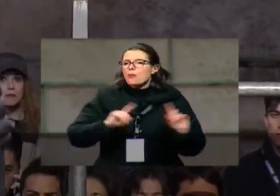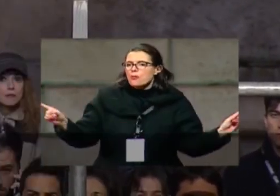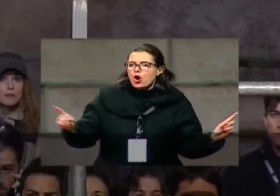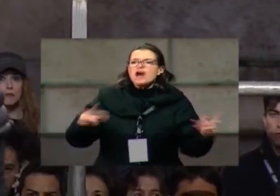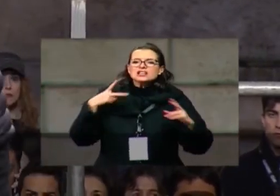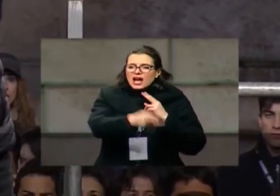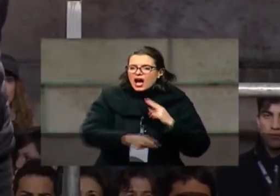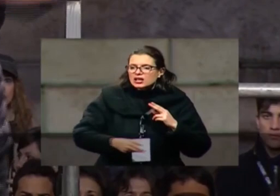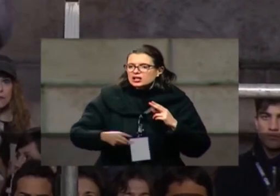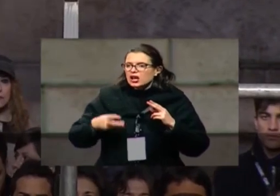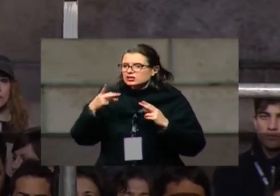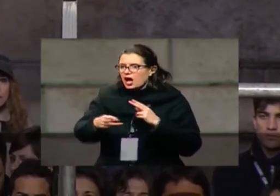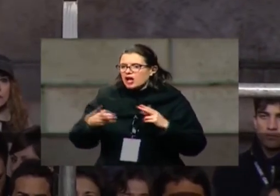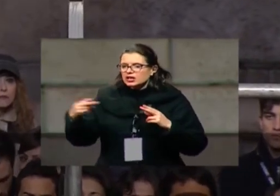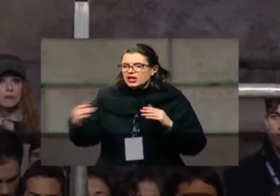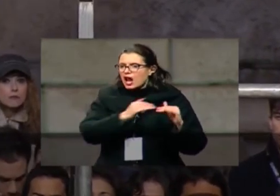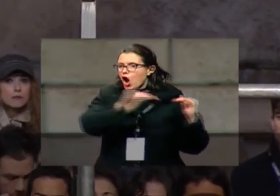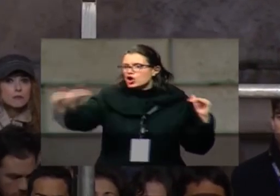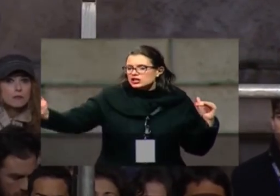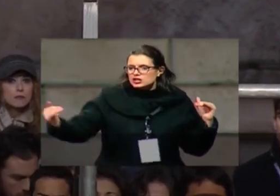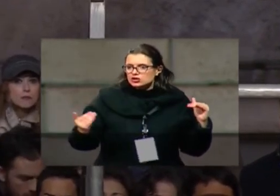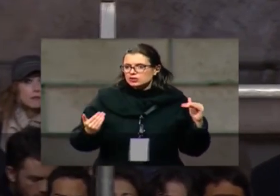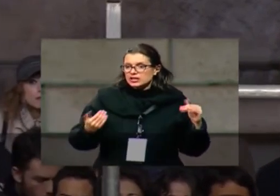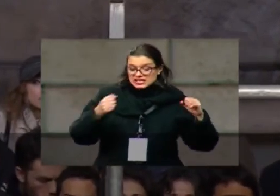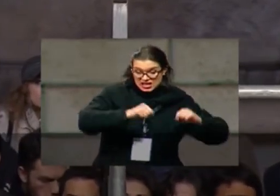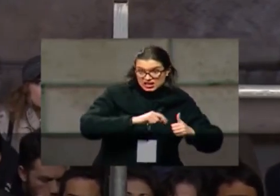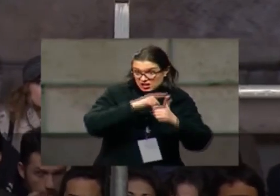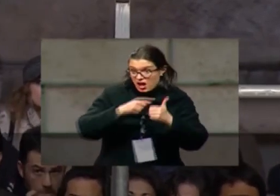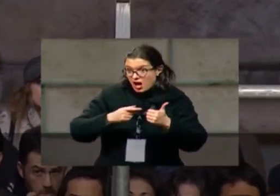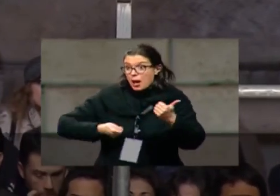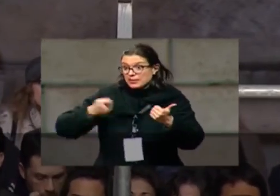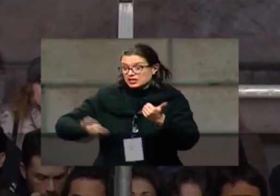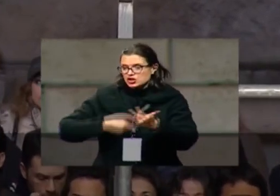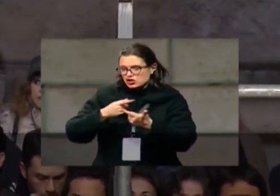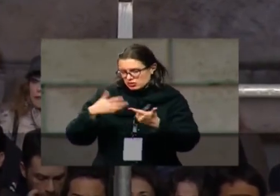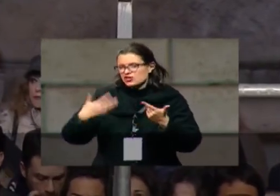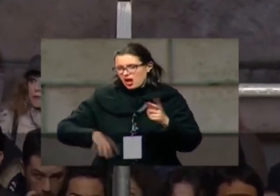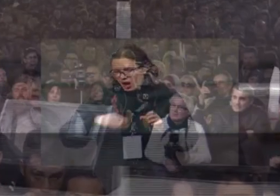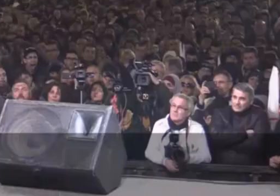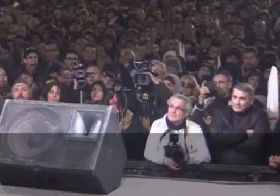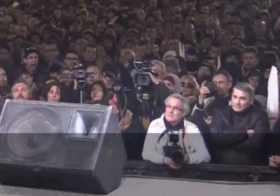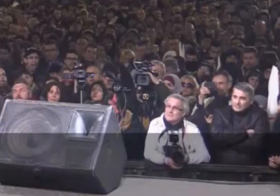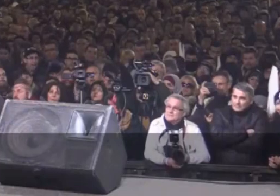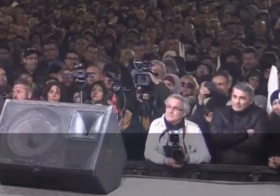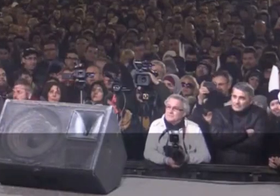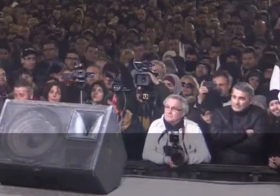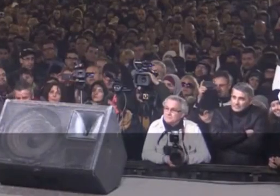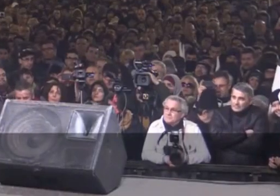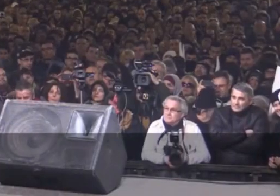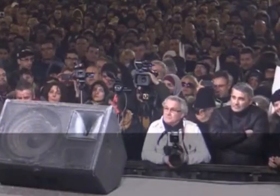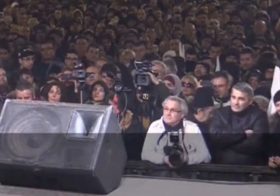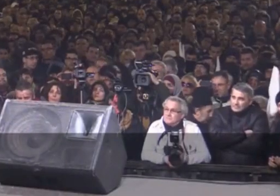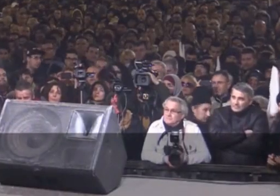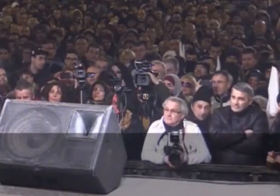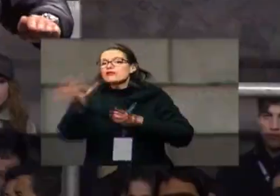tagliare orizzontalmente la sanità le pensioni stanno già lavorando su questo Stanno già con l'informazione